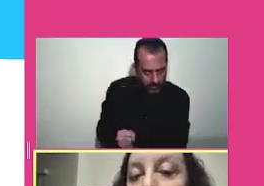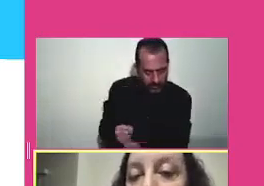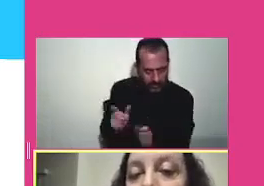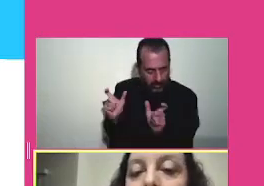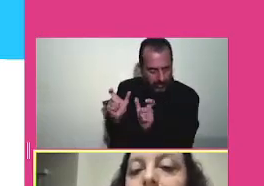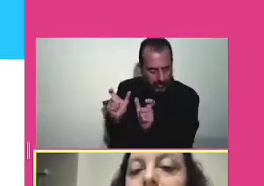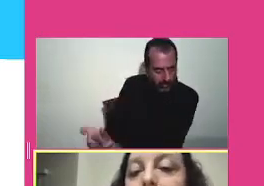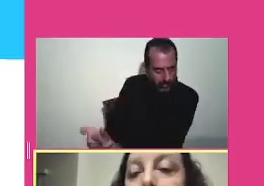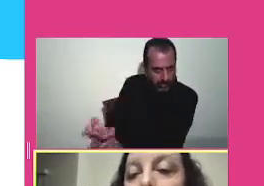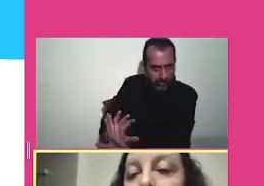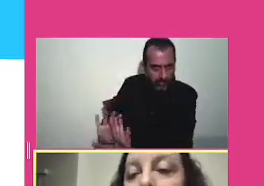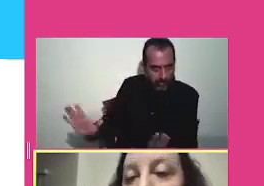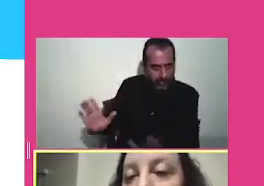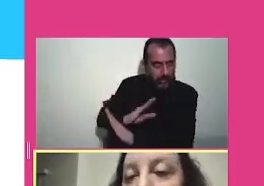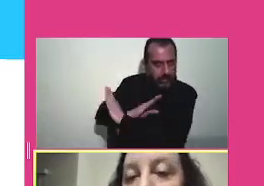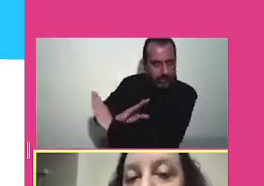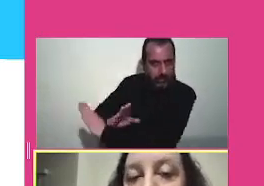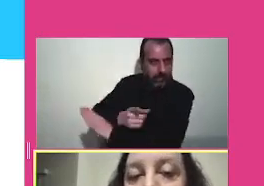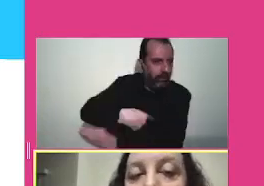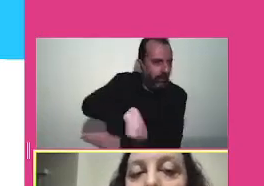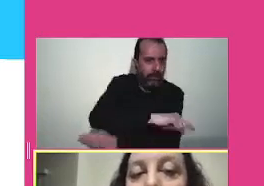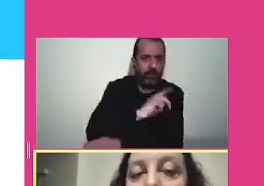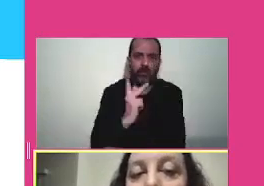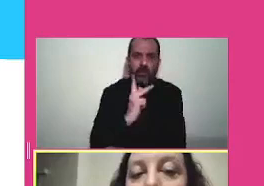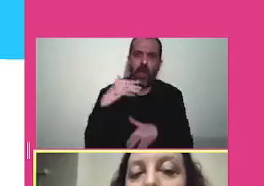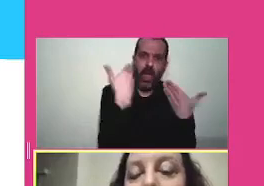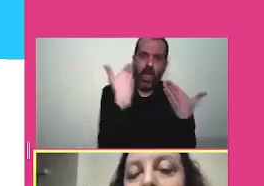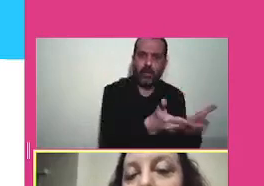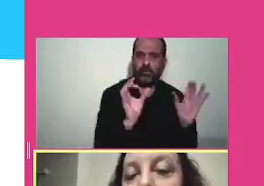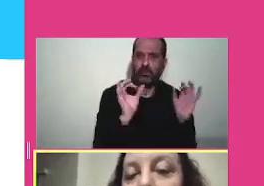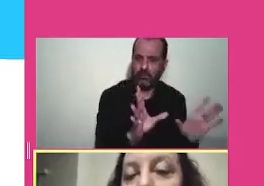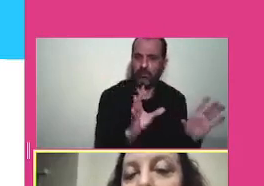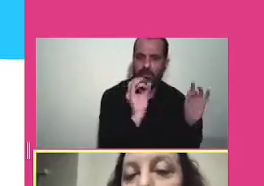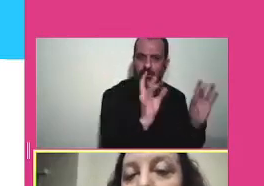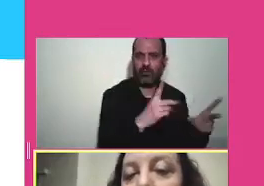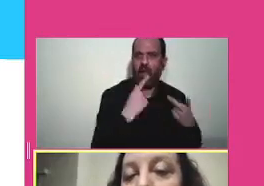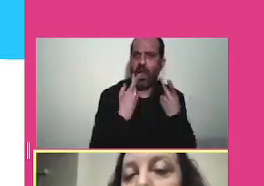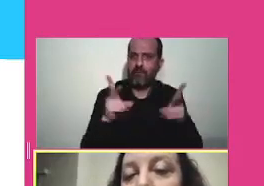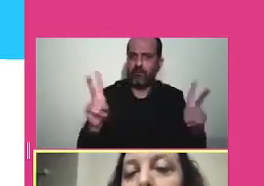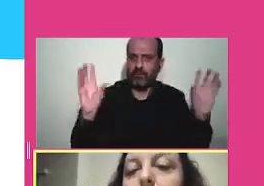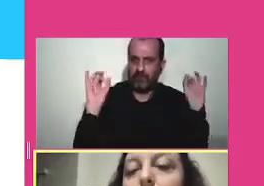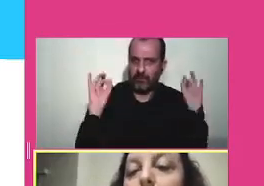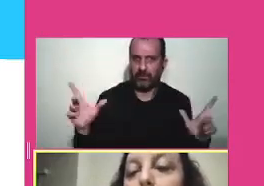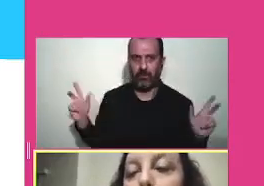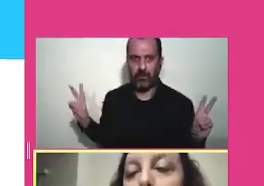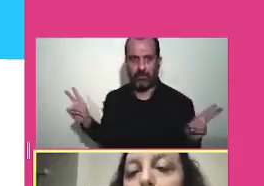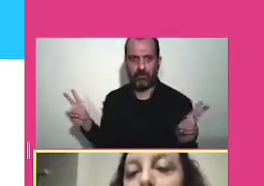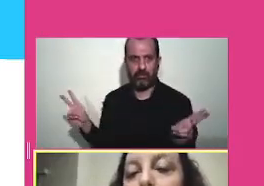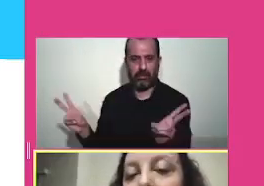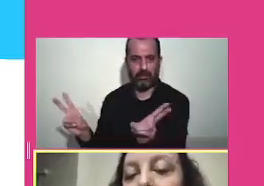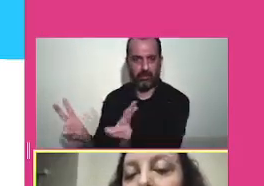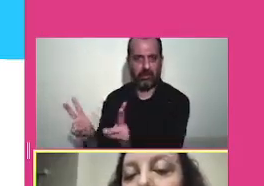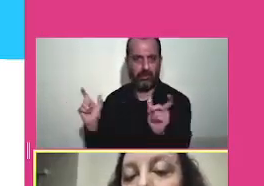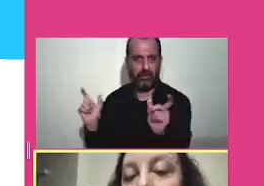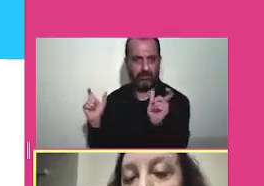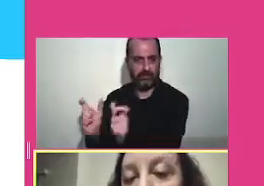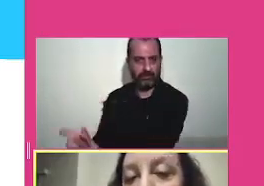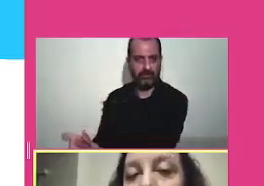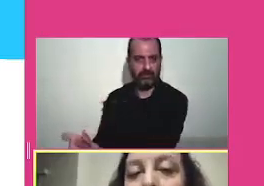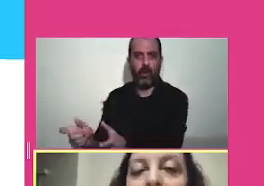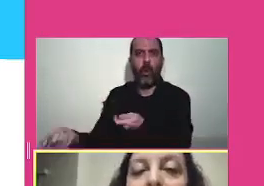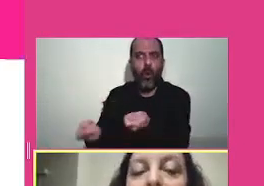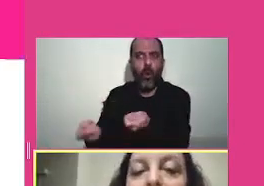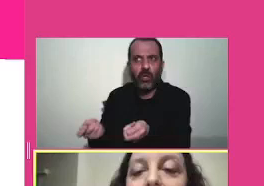των αναπήρων από την κοινωνική δραστηριότητα, ενώ περιορίζει και τις ελευθερίες του ανάπηρου ατόμου ως προς την οργάνωση της ζωής